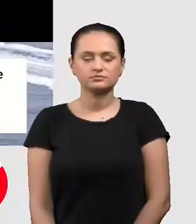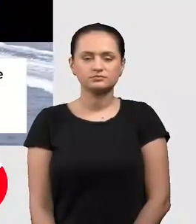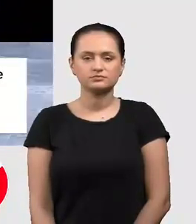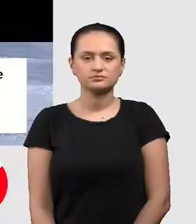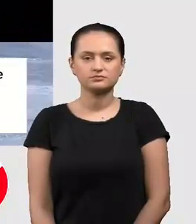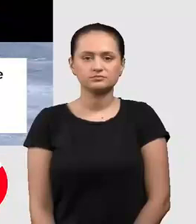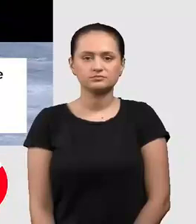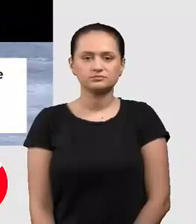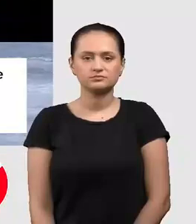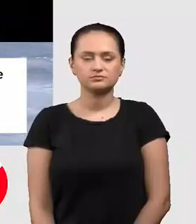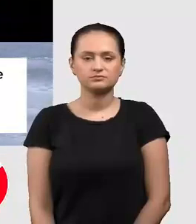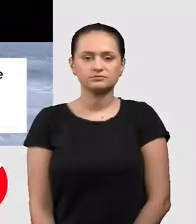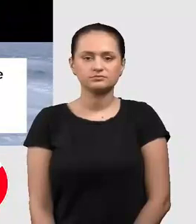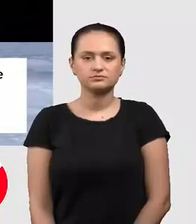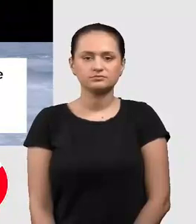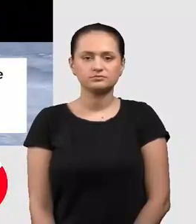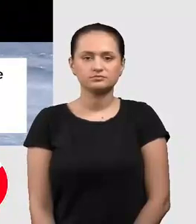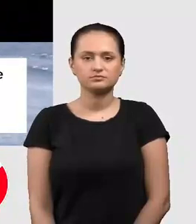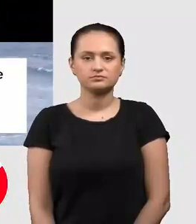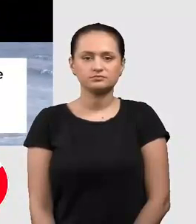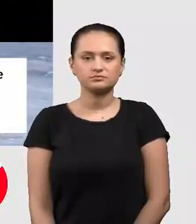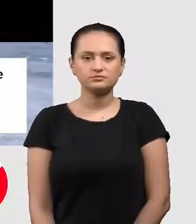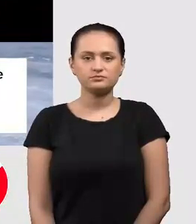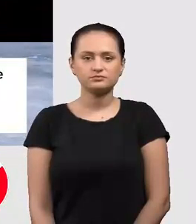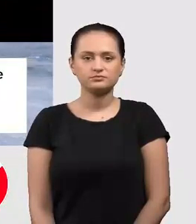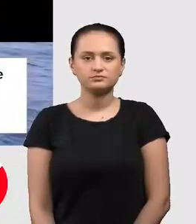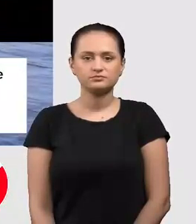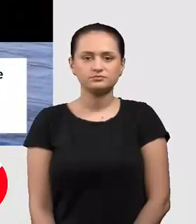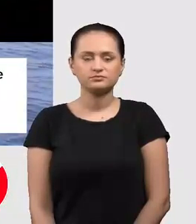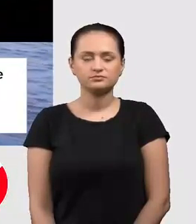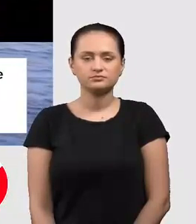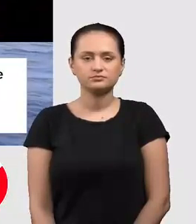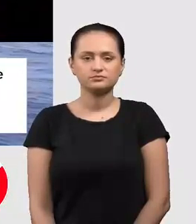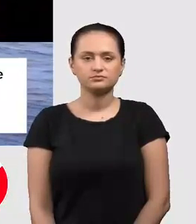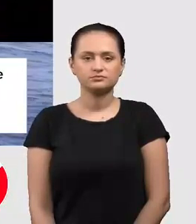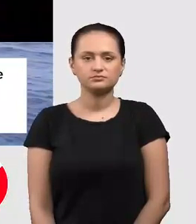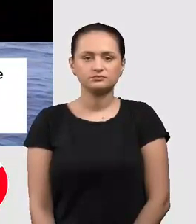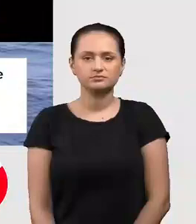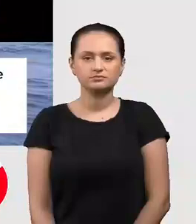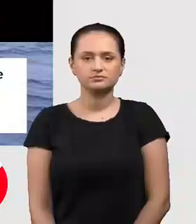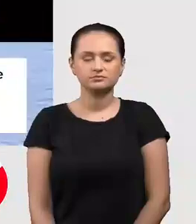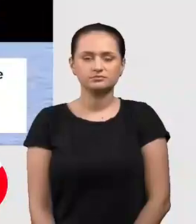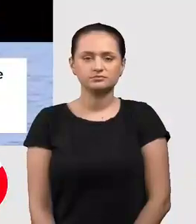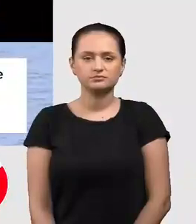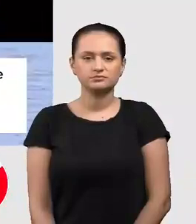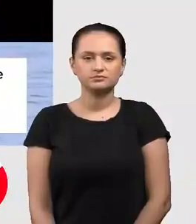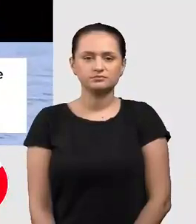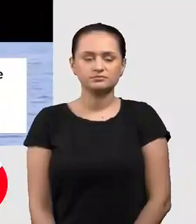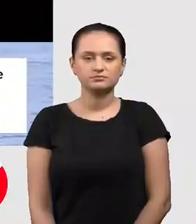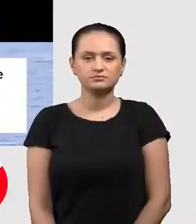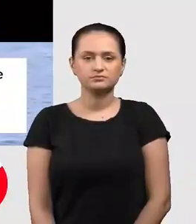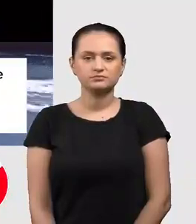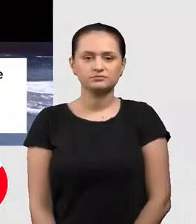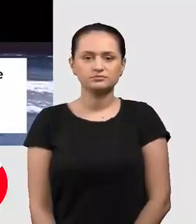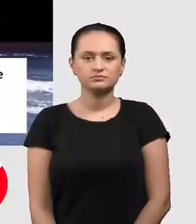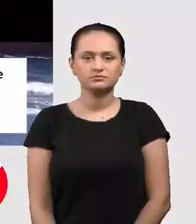a pune în pericol atât militare, dar și relația, să spunem așa, destul de instabilă între NATO